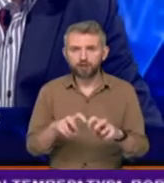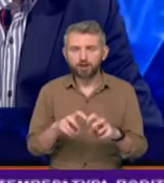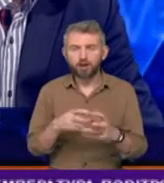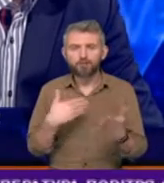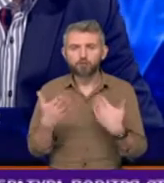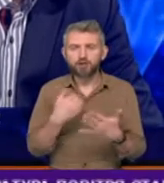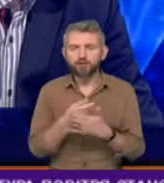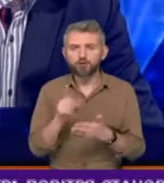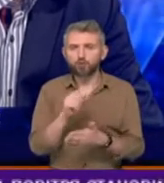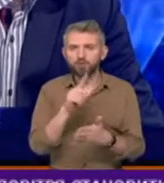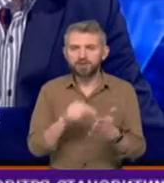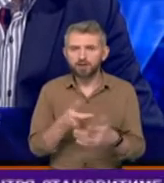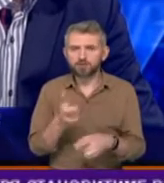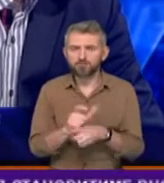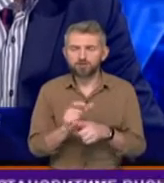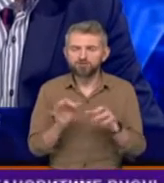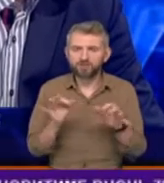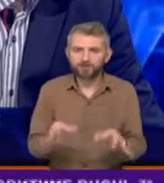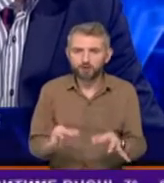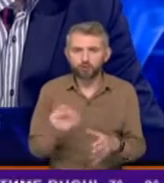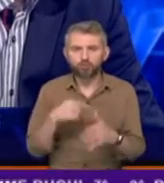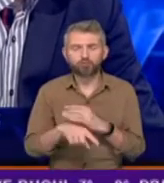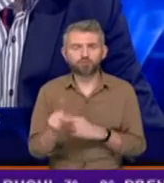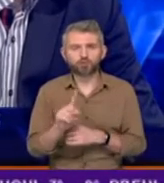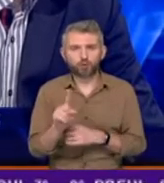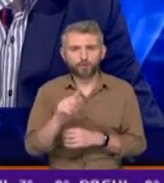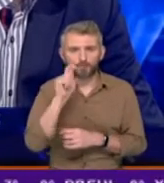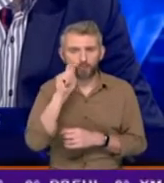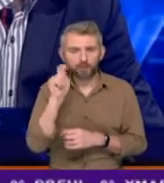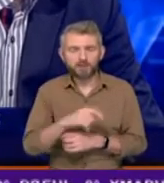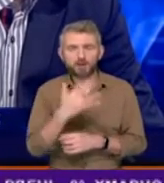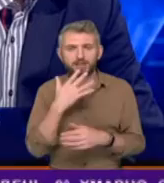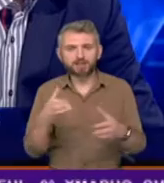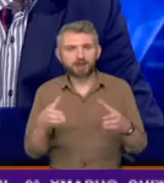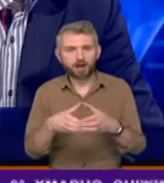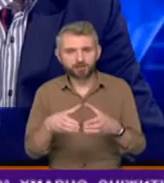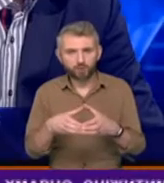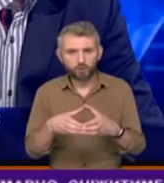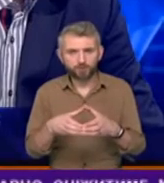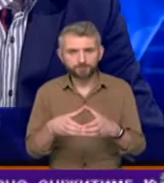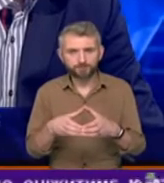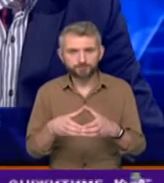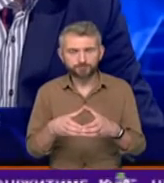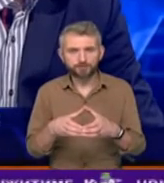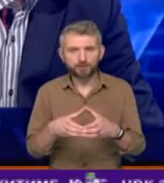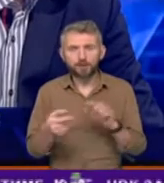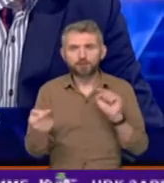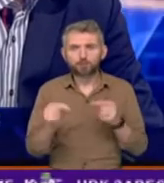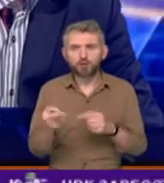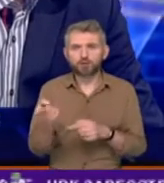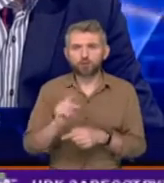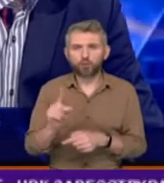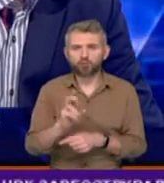поставитися до цього питання більш виважено, тому що українська діаспора проти того,